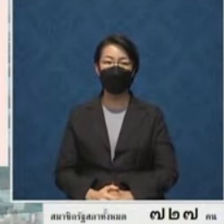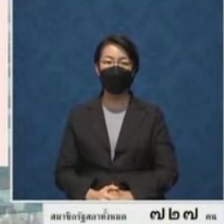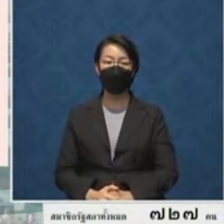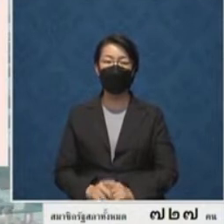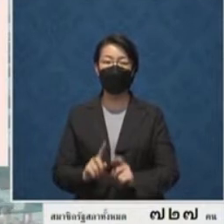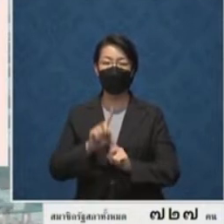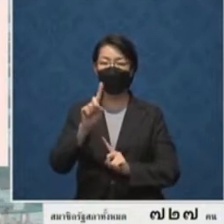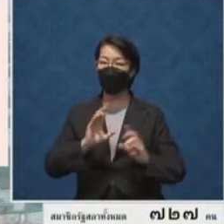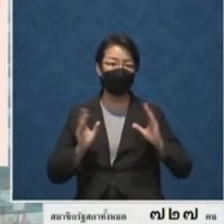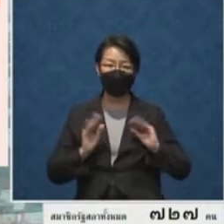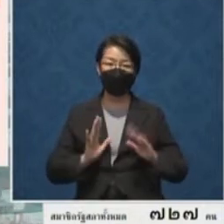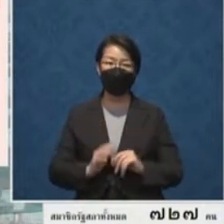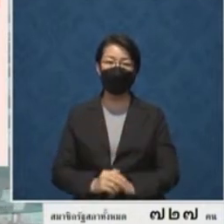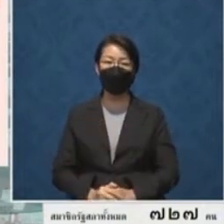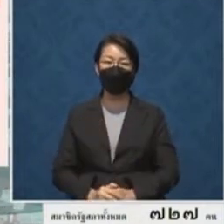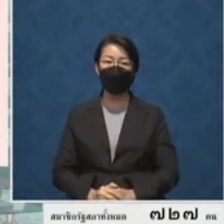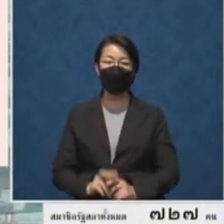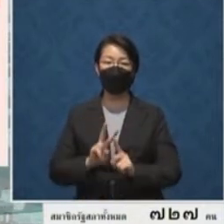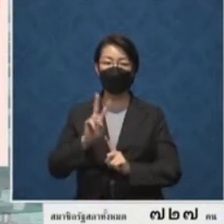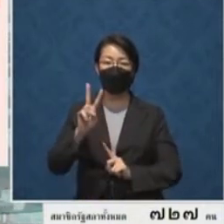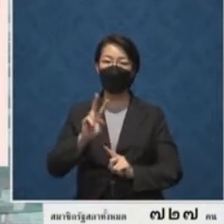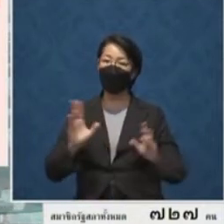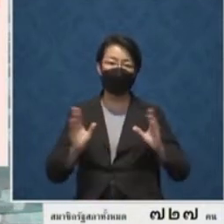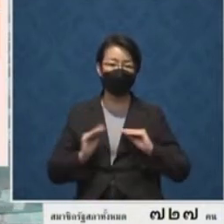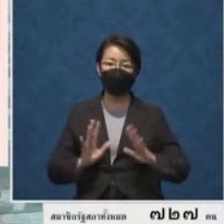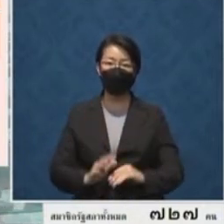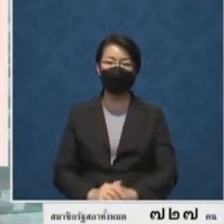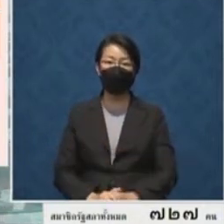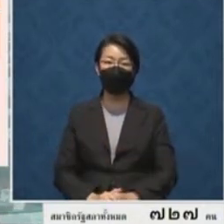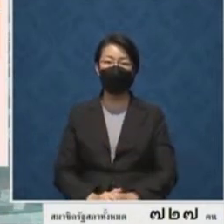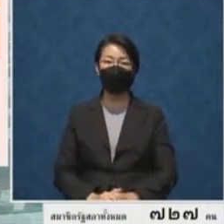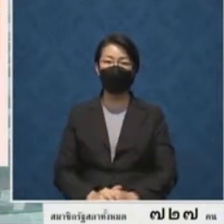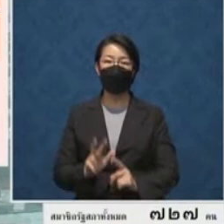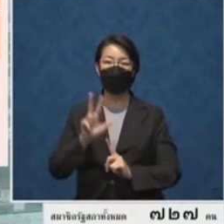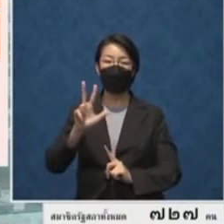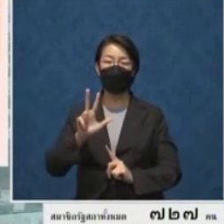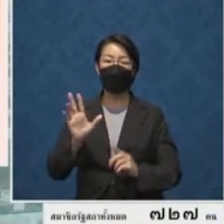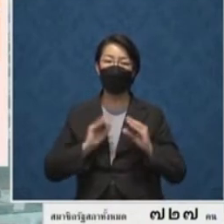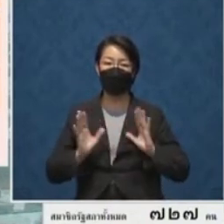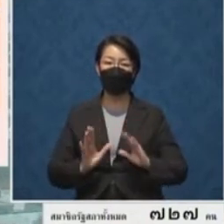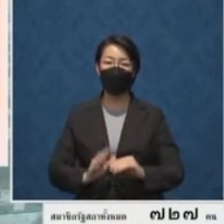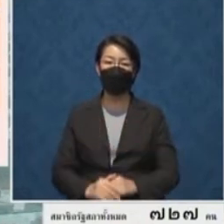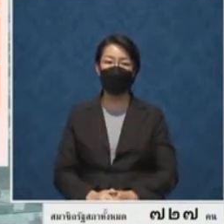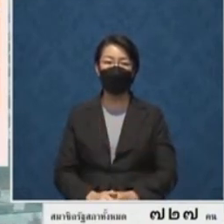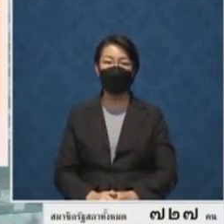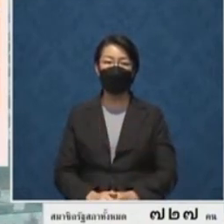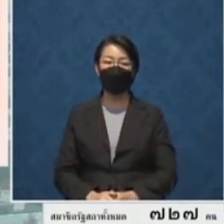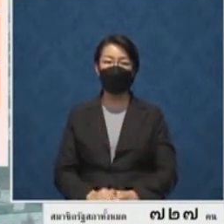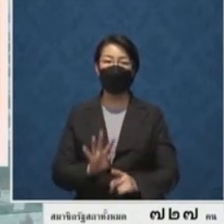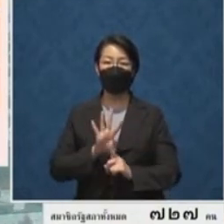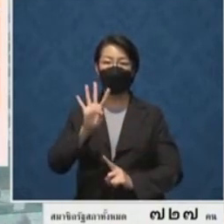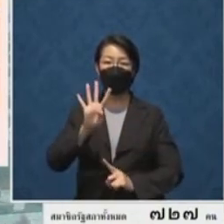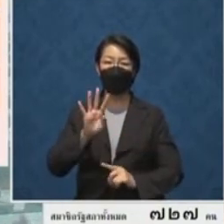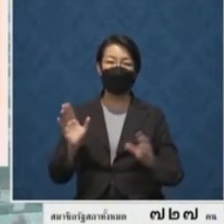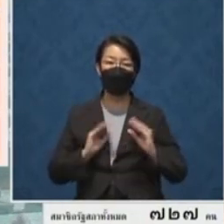1ไม่รับหลักการ2ไม่รับหลักการ3ไม่รับหลักการ4